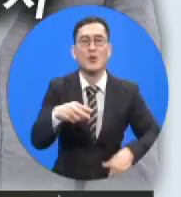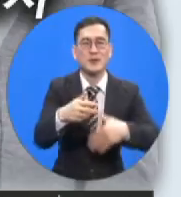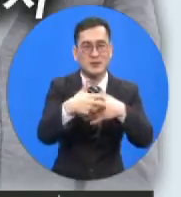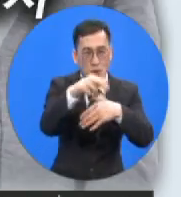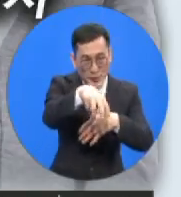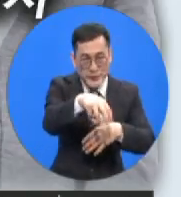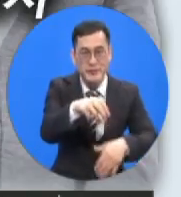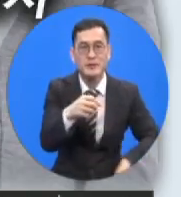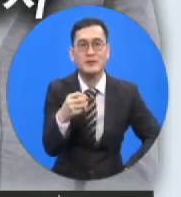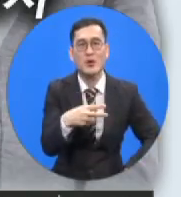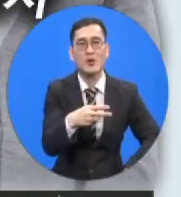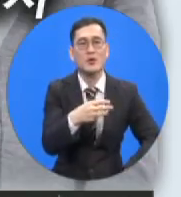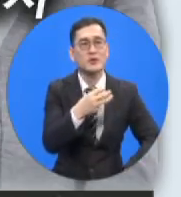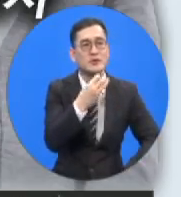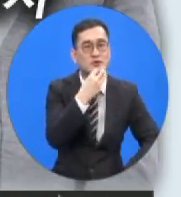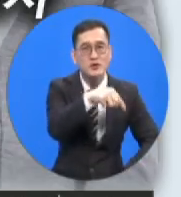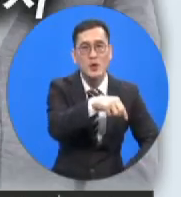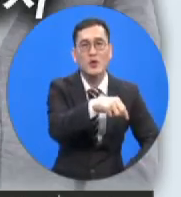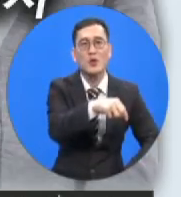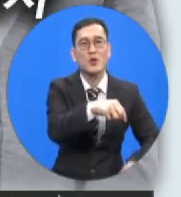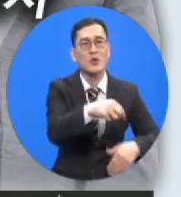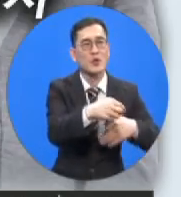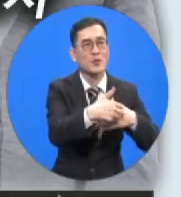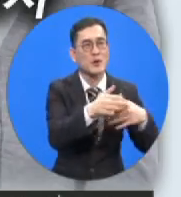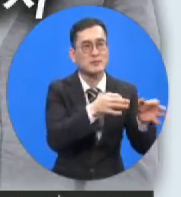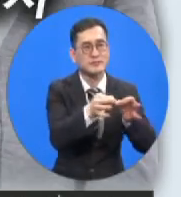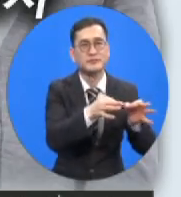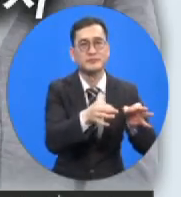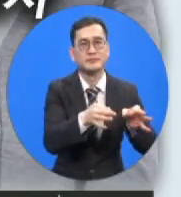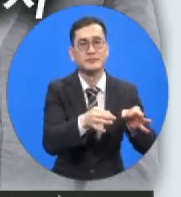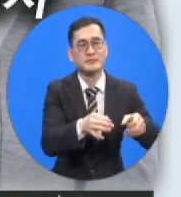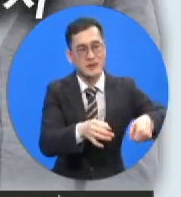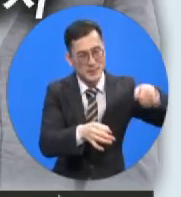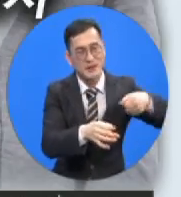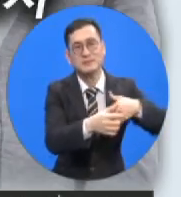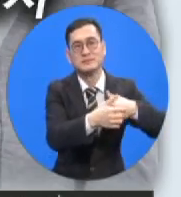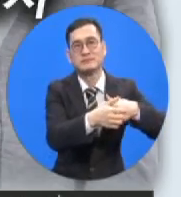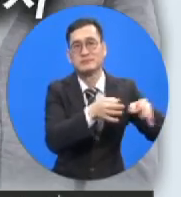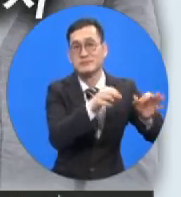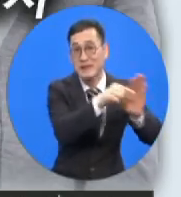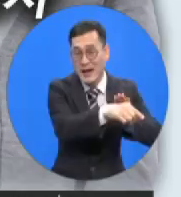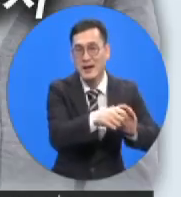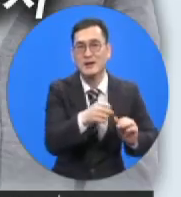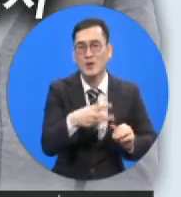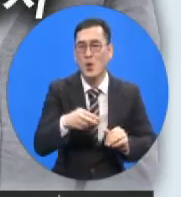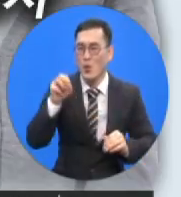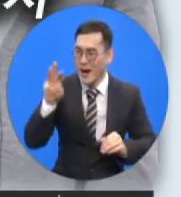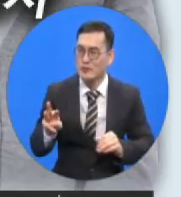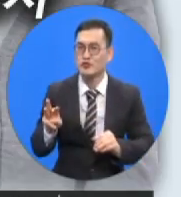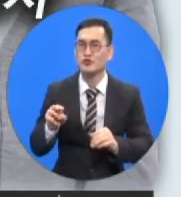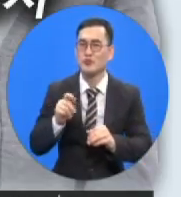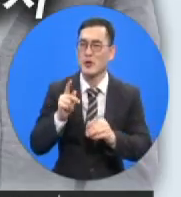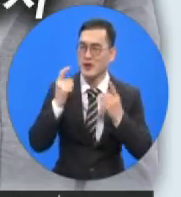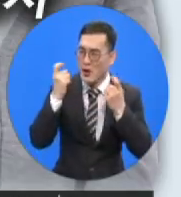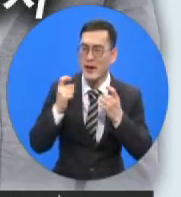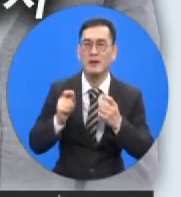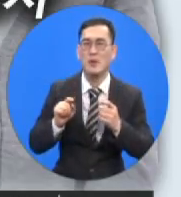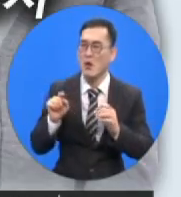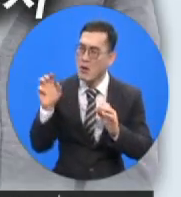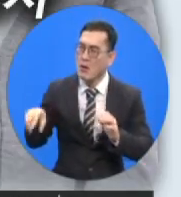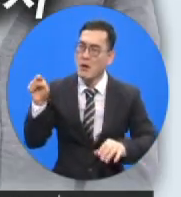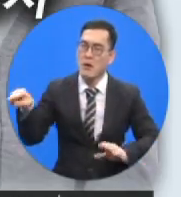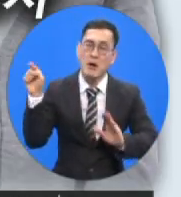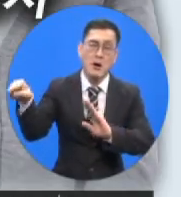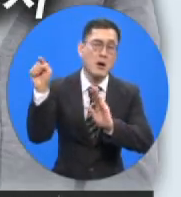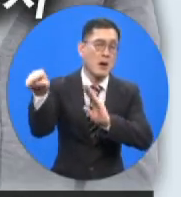서울 면세점에 구찌매장 루이비통 매장 KTX 타고 강릉 여행까지 1박 2일 여행까지 가족과 함께